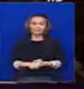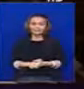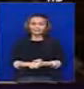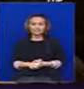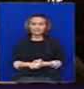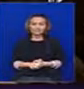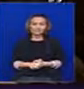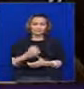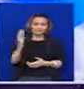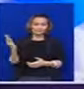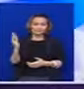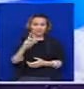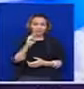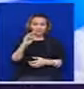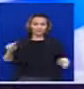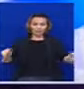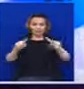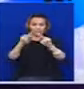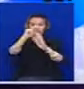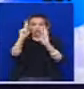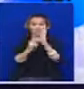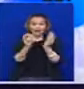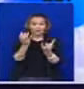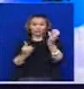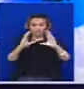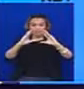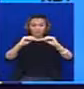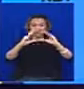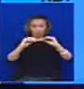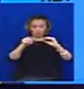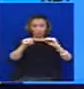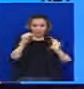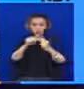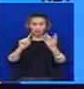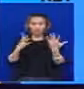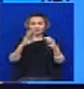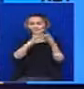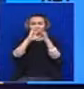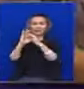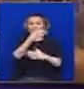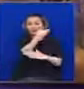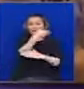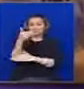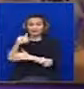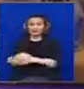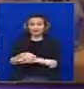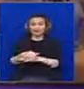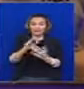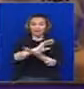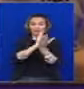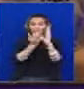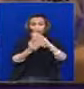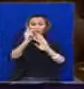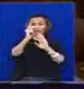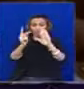พลเอกไพบูลย์คุ้มฉายารัฐมนตรีว่าการกระทรวงยุติธรรมเปิดการประชุมทางวิชาการระดับชาติว่าด้วยงานยุติธรรมครั้งที่14ในหัวข้อการปฏิรูปกฎหมายและกระบวน